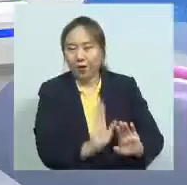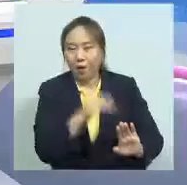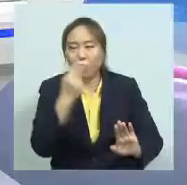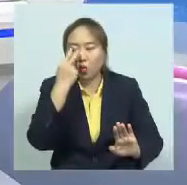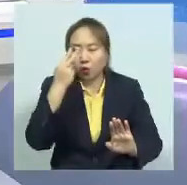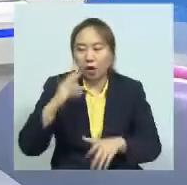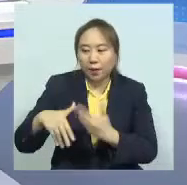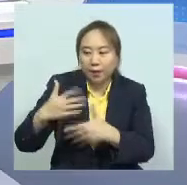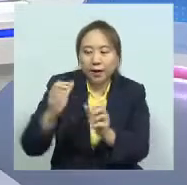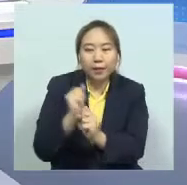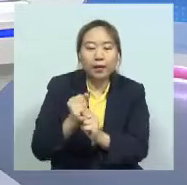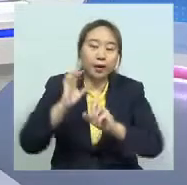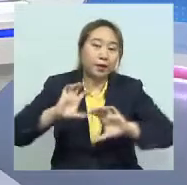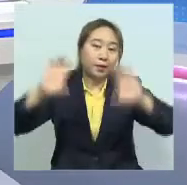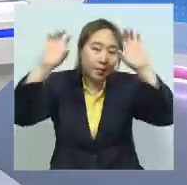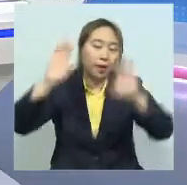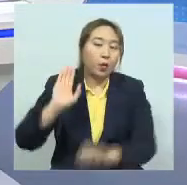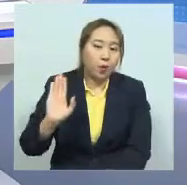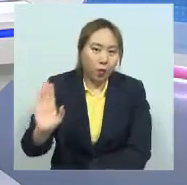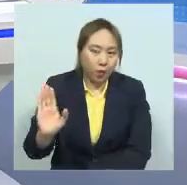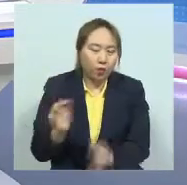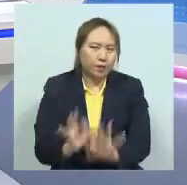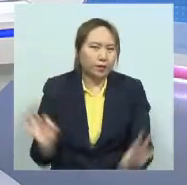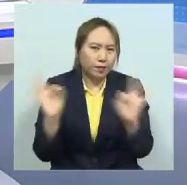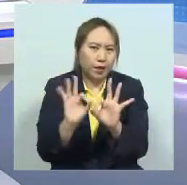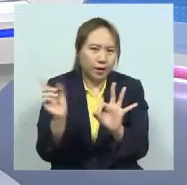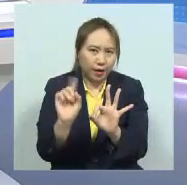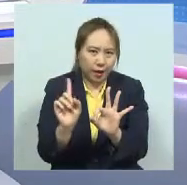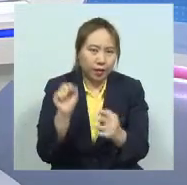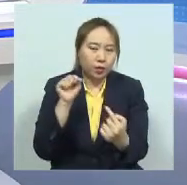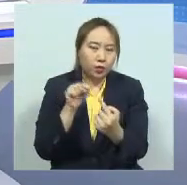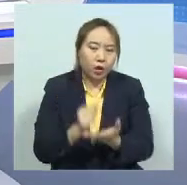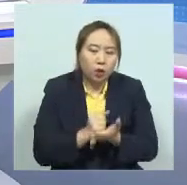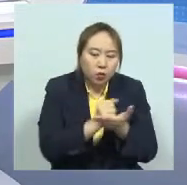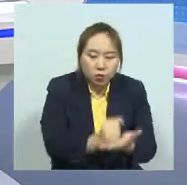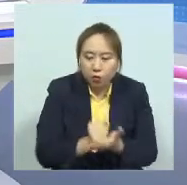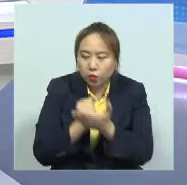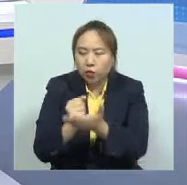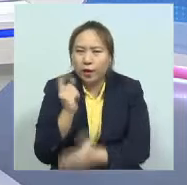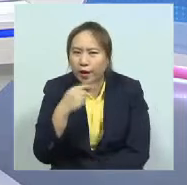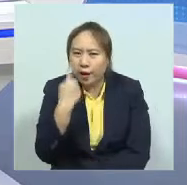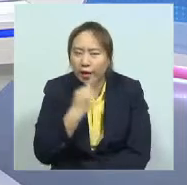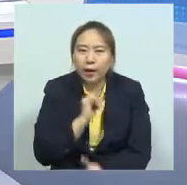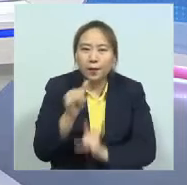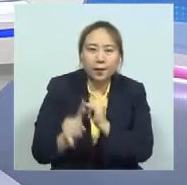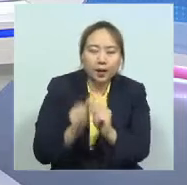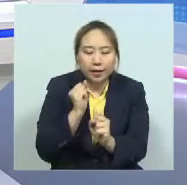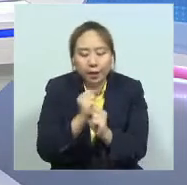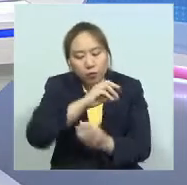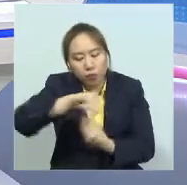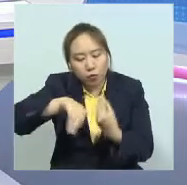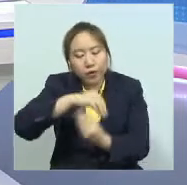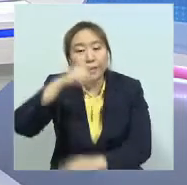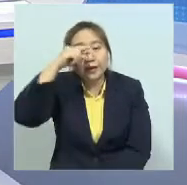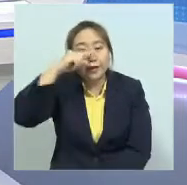เรื่องของการขับเคลื่อนการทำงานของรัฐบาลกันก่อนค่ะโดยเฉพาะเรื่องของการอำนวยความสะดวกสำหรับใครที่จะมาประกอบธุรกิจในประเท